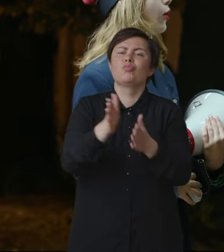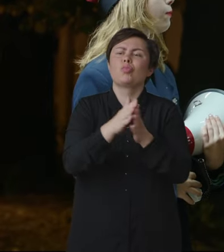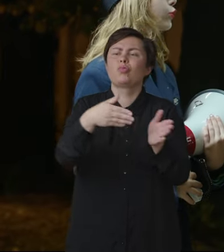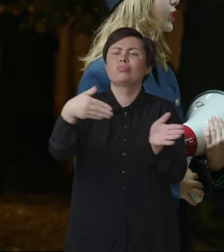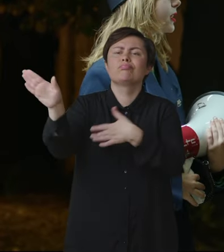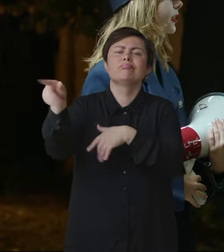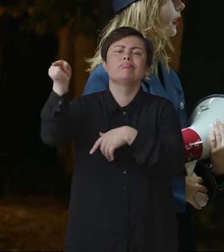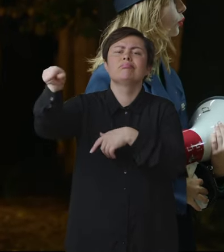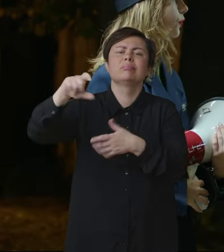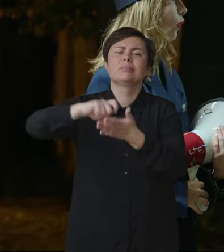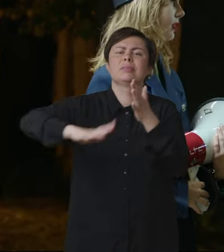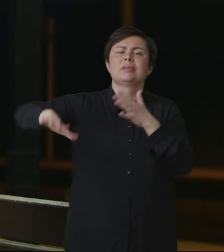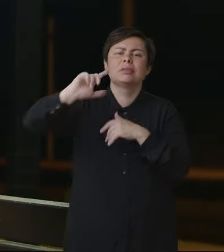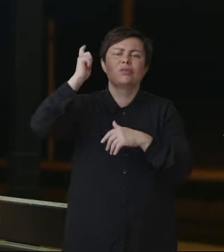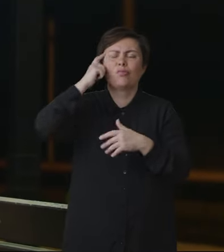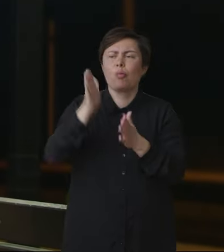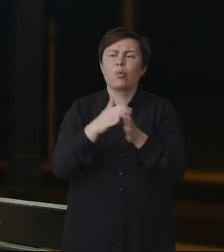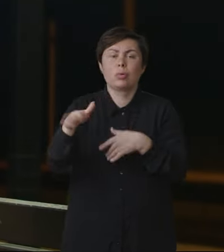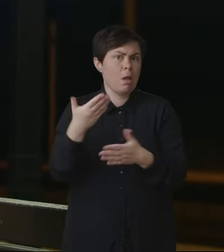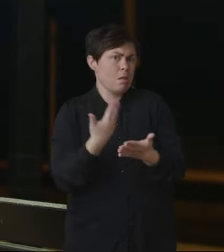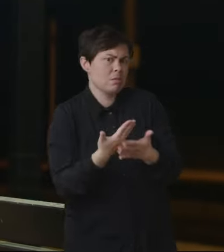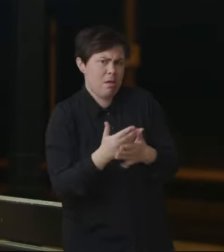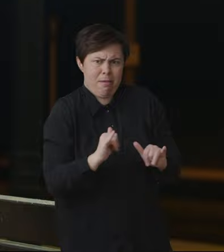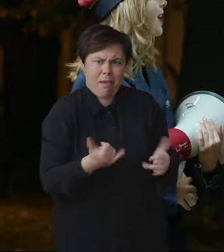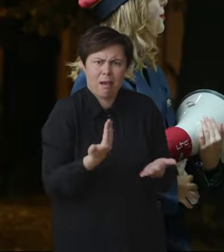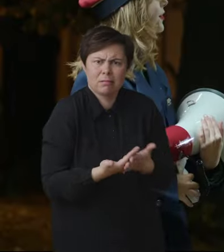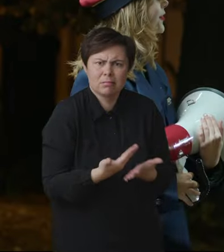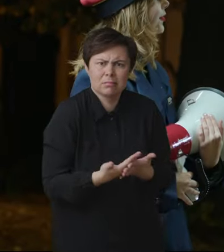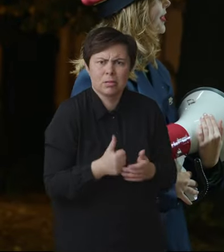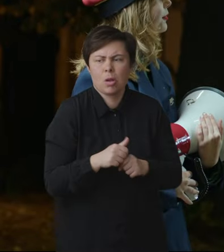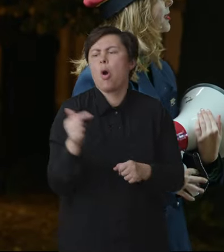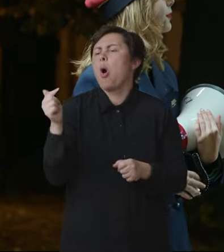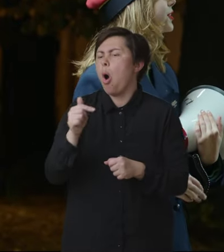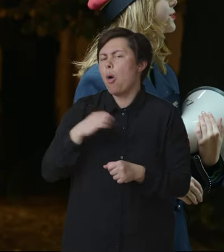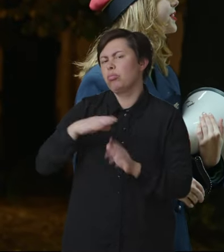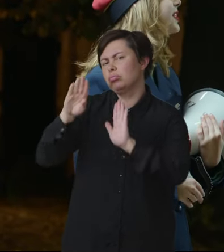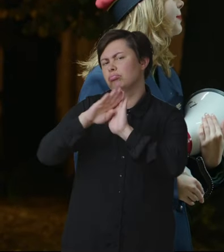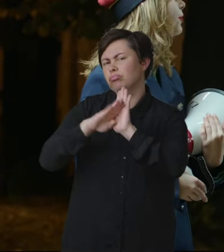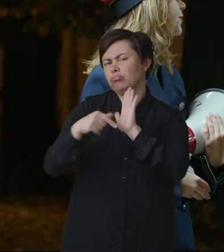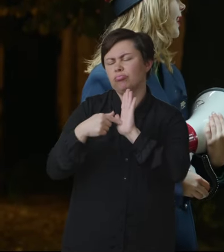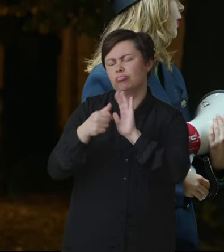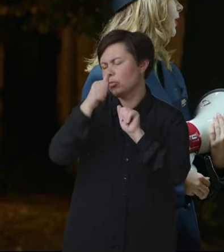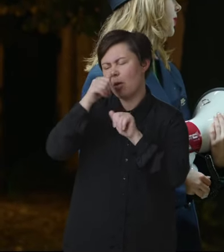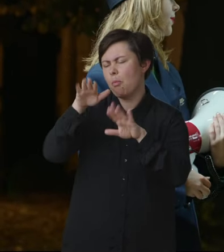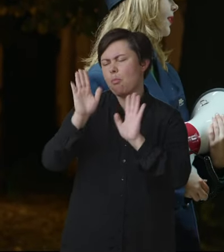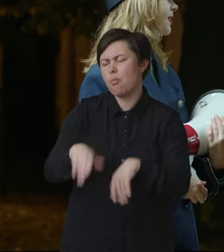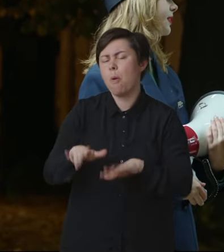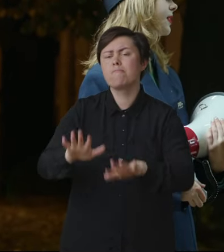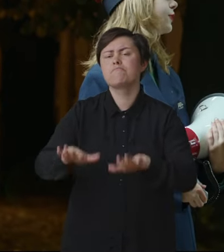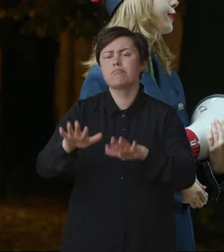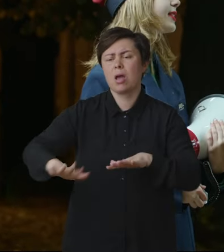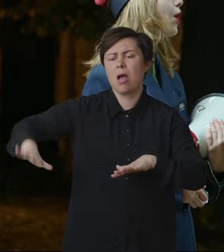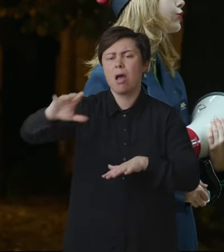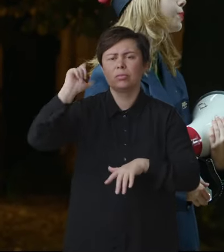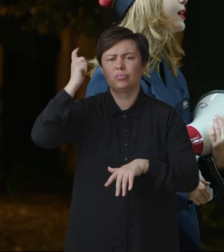panienki o opuszczenie terenu dworca. Dlaczego? Ale jak to? Obowiązujące u nas procedury nie pozwalają na przebywanie na